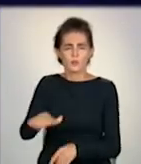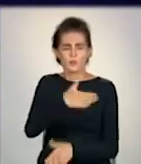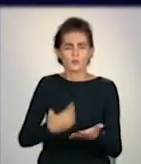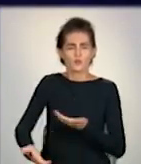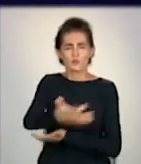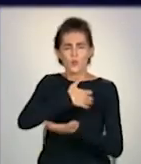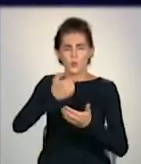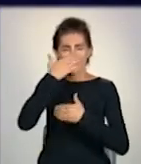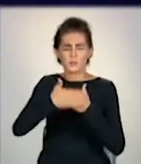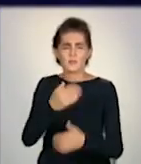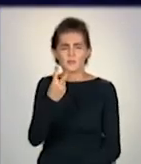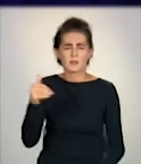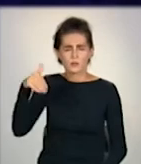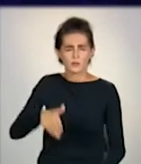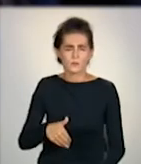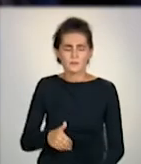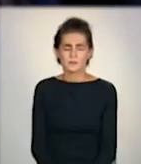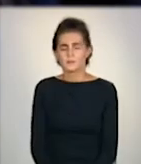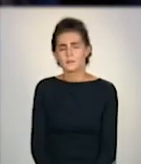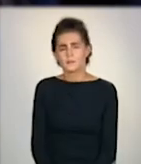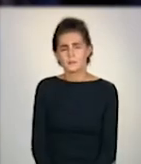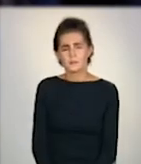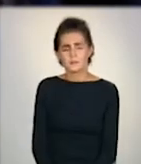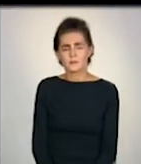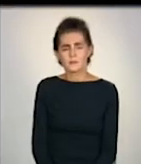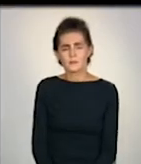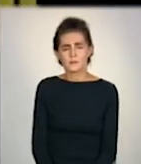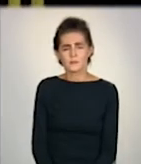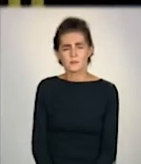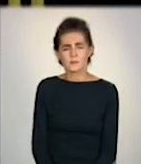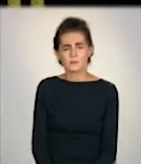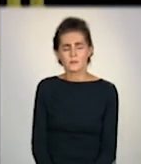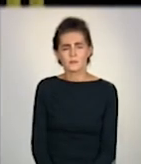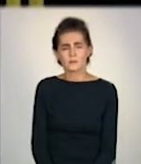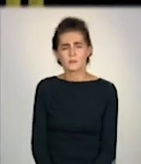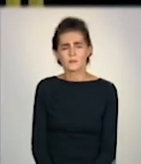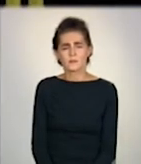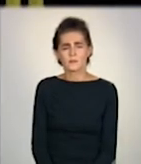вже понад 2000. Вікторія Чистюхіна, Євген Якунін для телеканалу «Донбас».